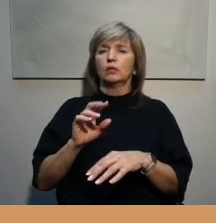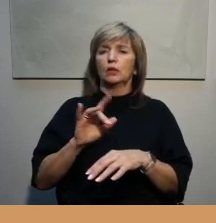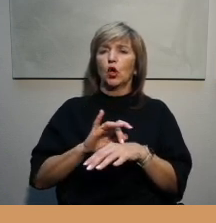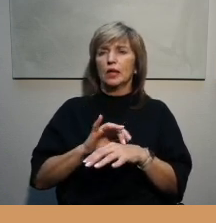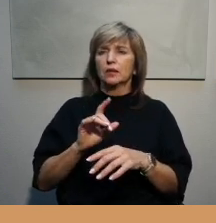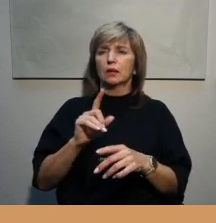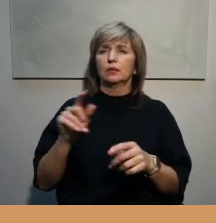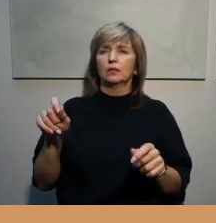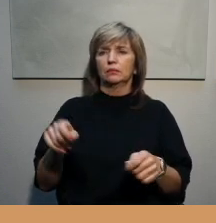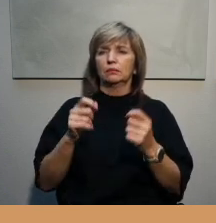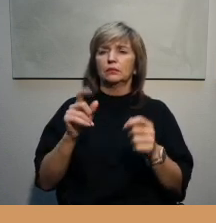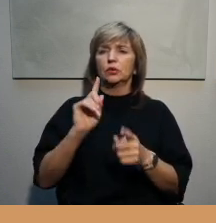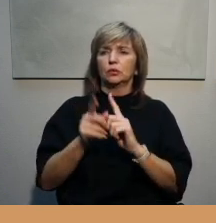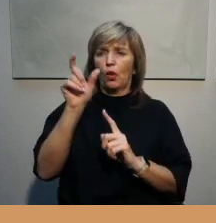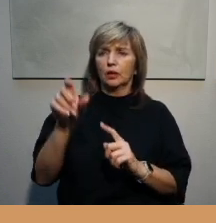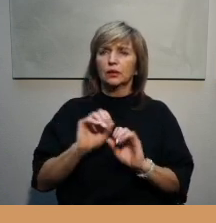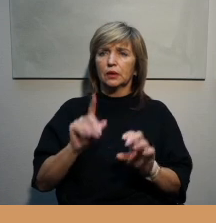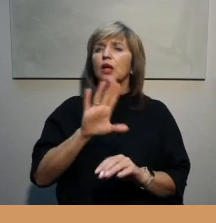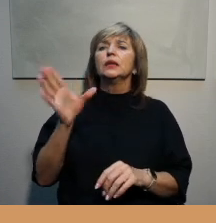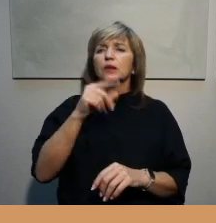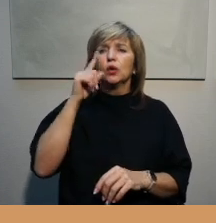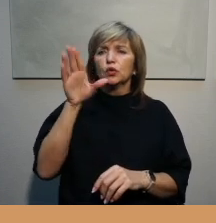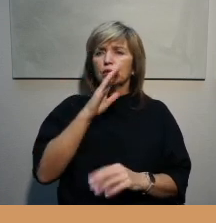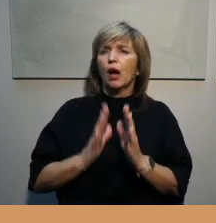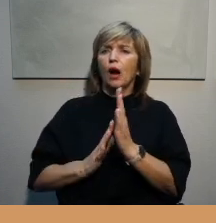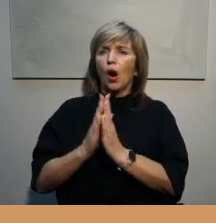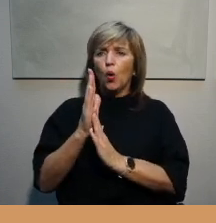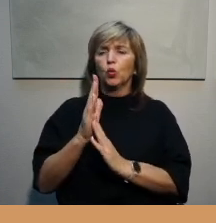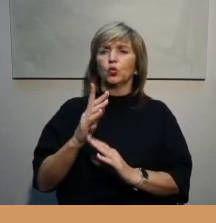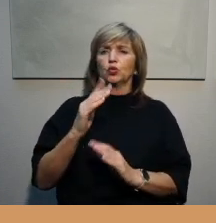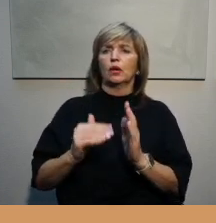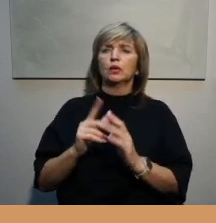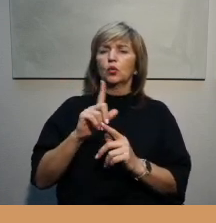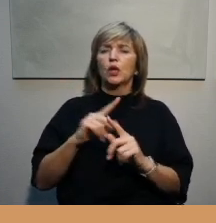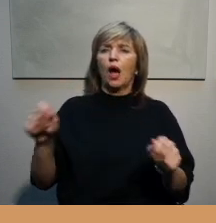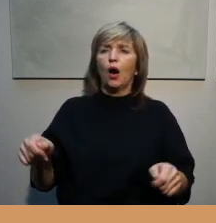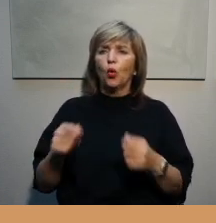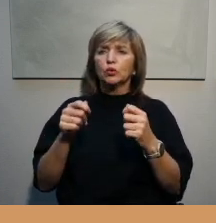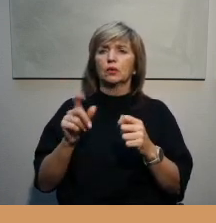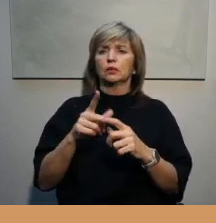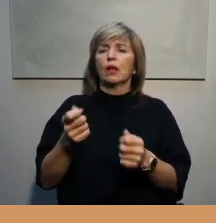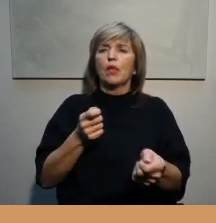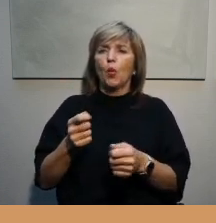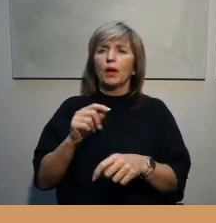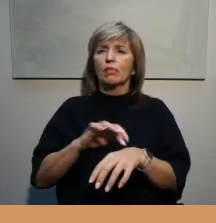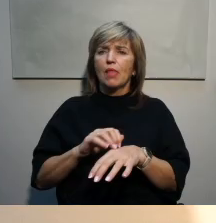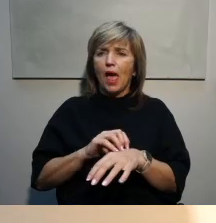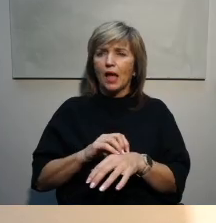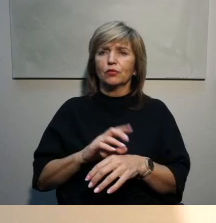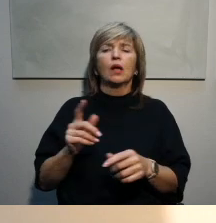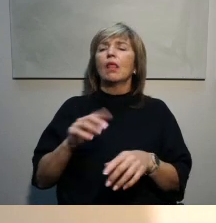teica. Es zinu, ka jūs visi esat auguši un jūs esat audzināti, kad taupiet nervus,